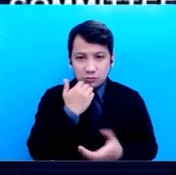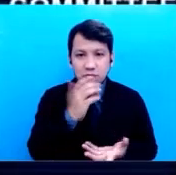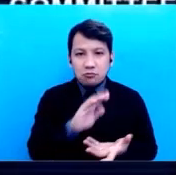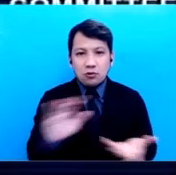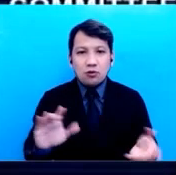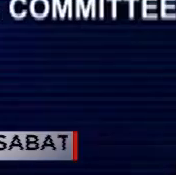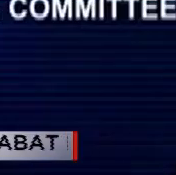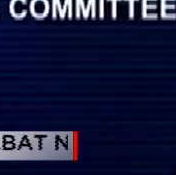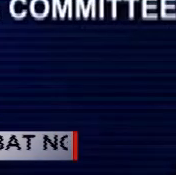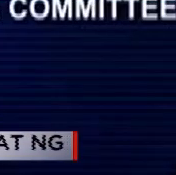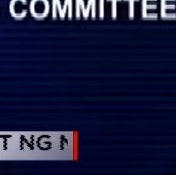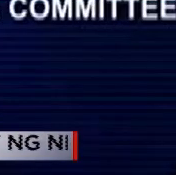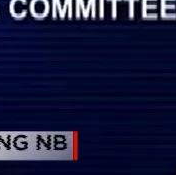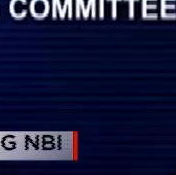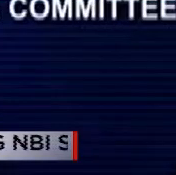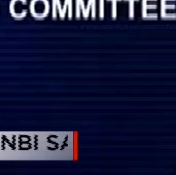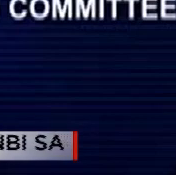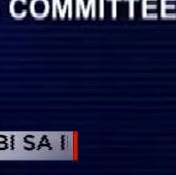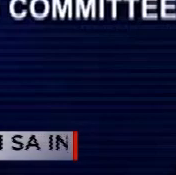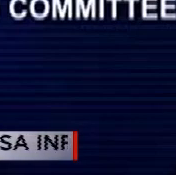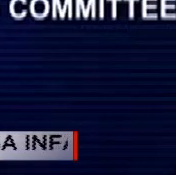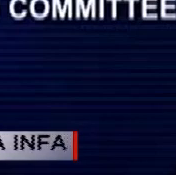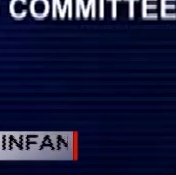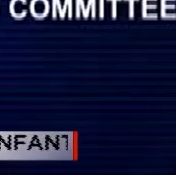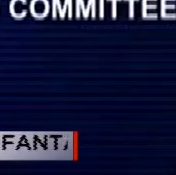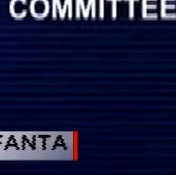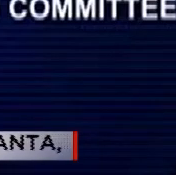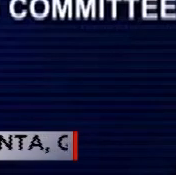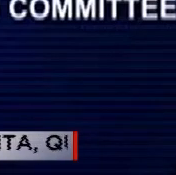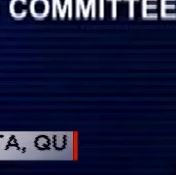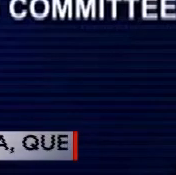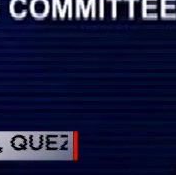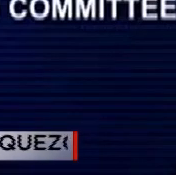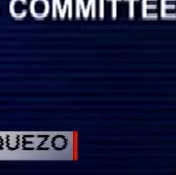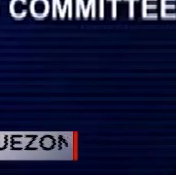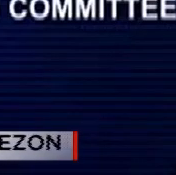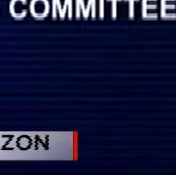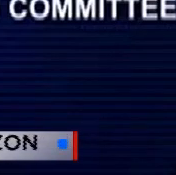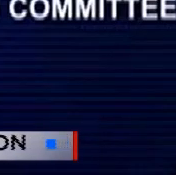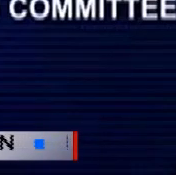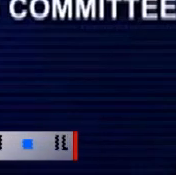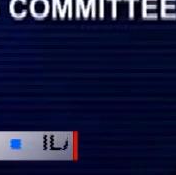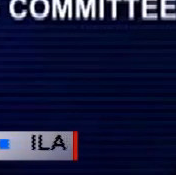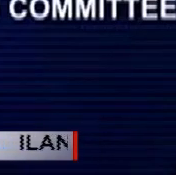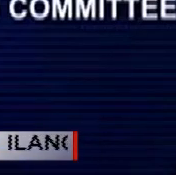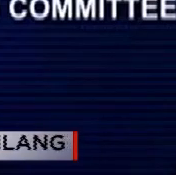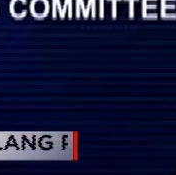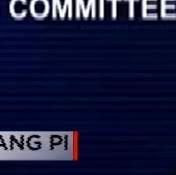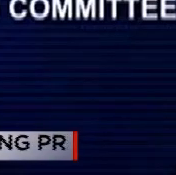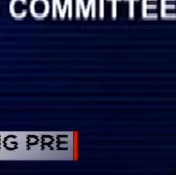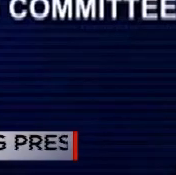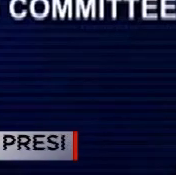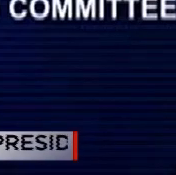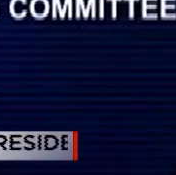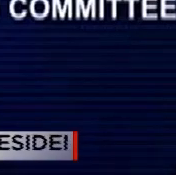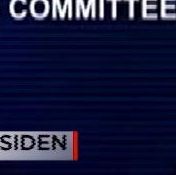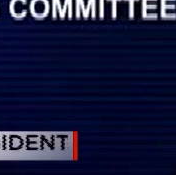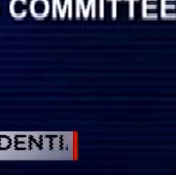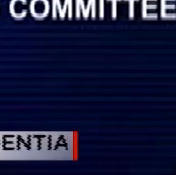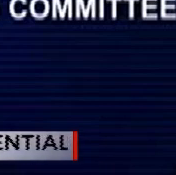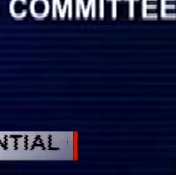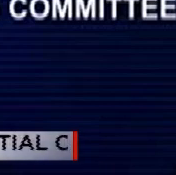no discolorations, or if it is not miscut, or whatever defects. If it looks